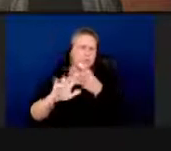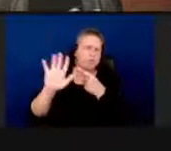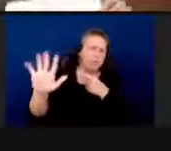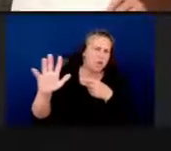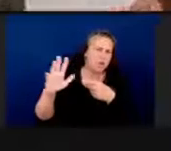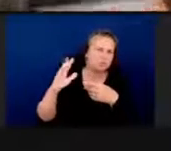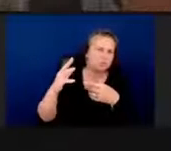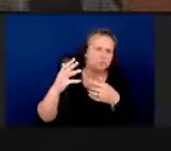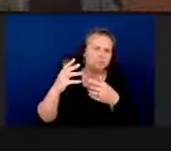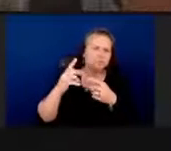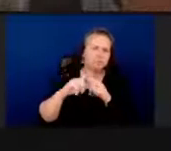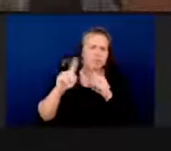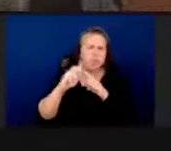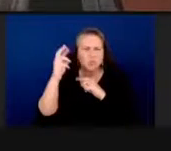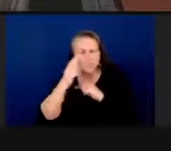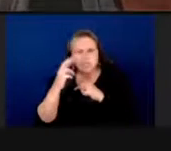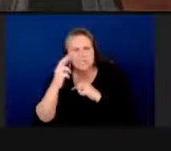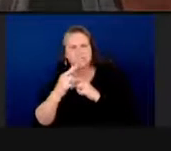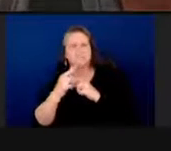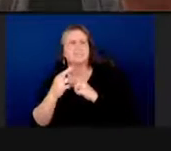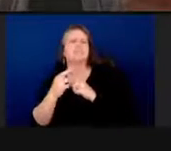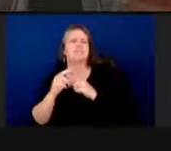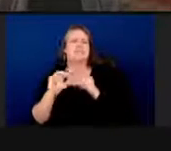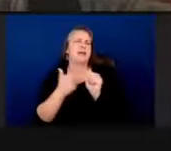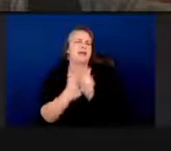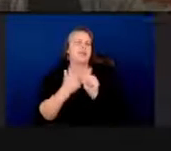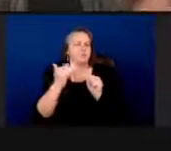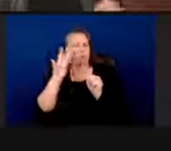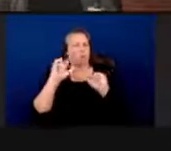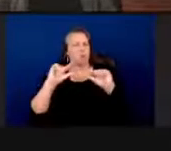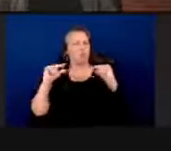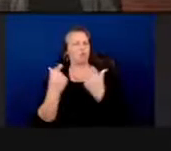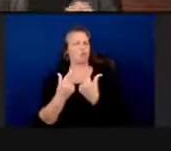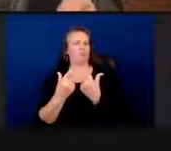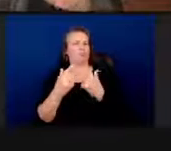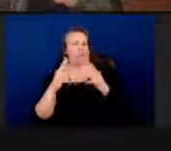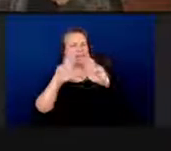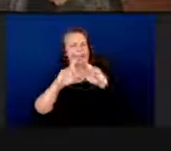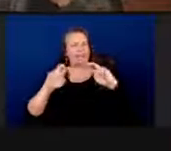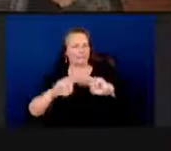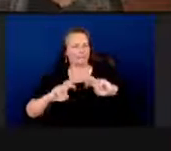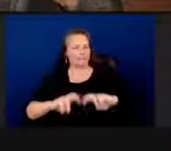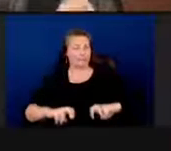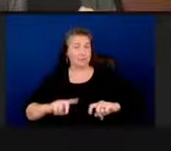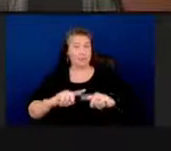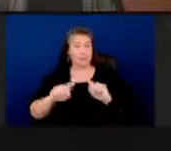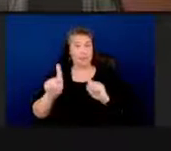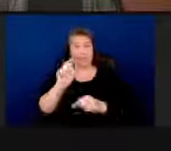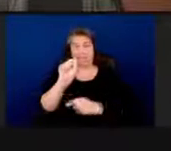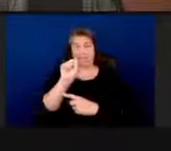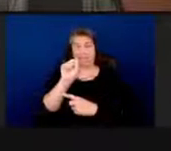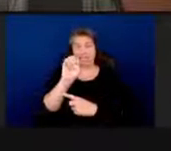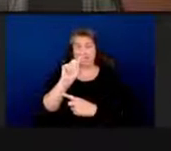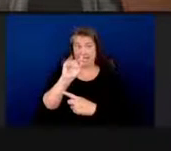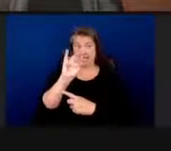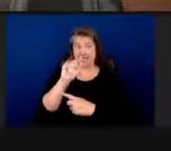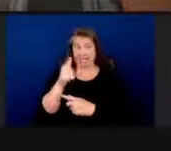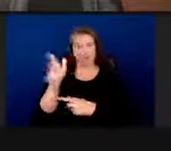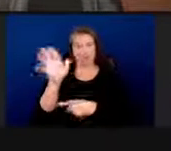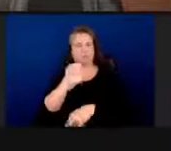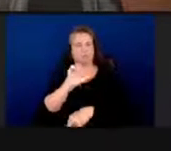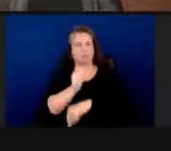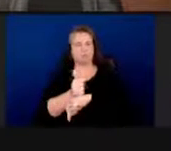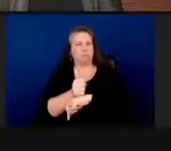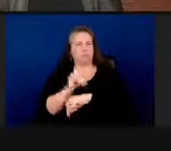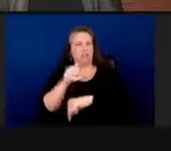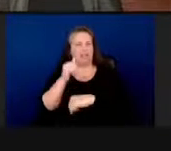من الجهود هناك، سيكون أسباب متعددة للقيام بالتحليل، سيكون تحليل مهم، ولكن عندما نضع الأهداف هذه الأهداف